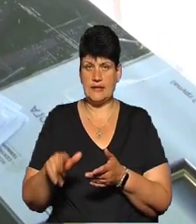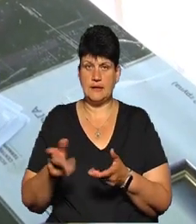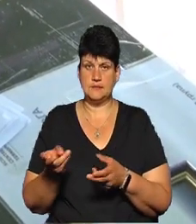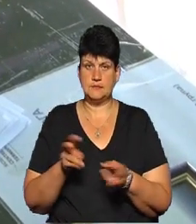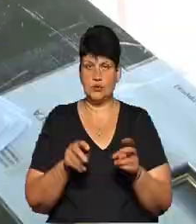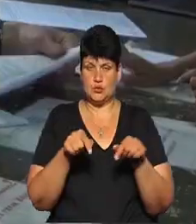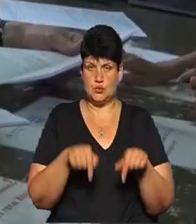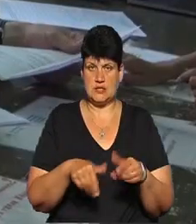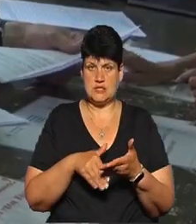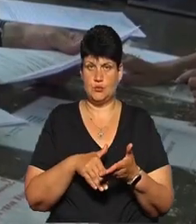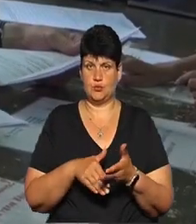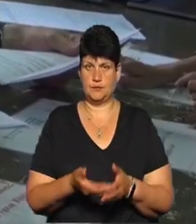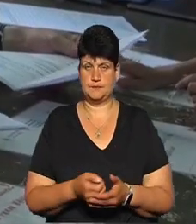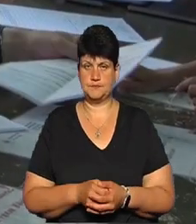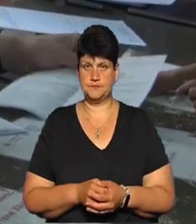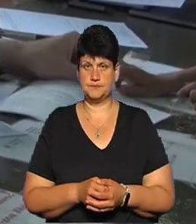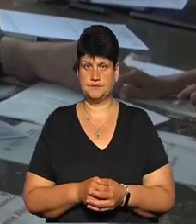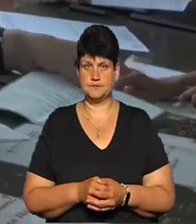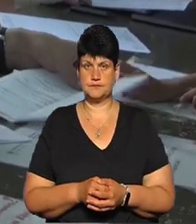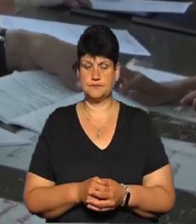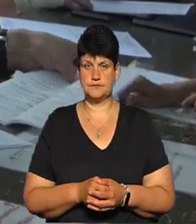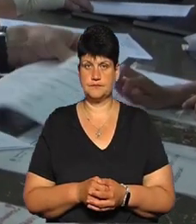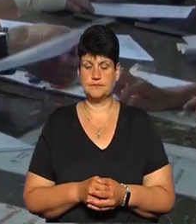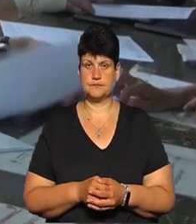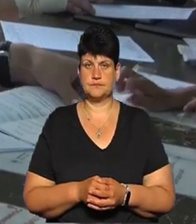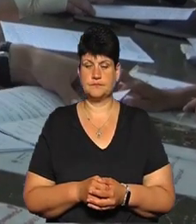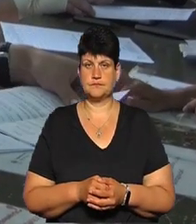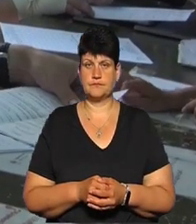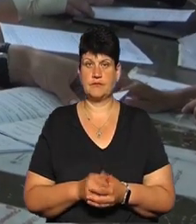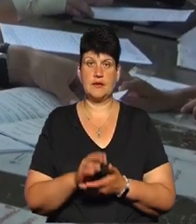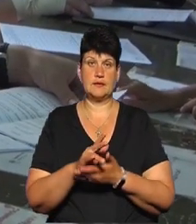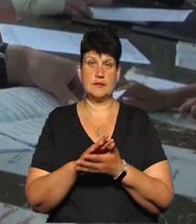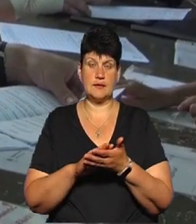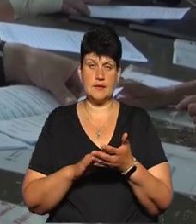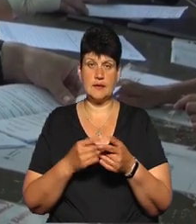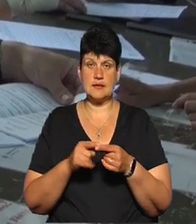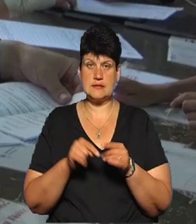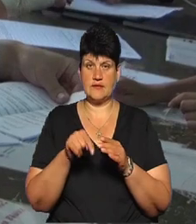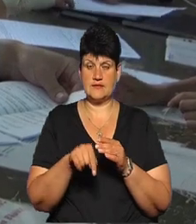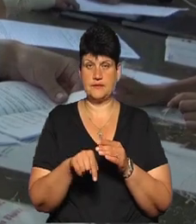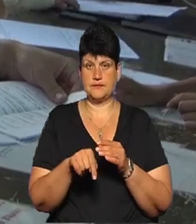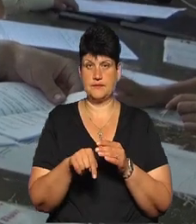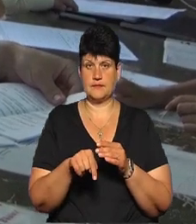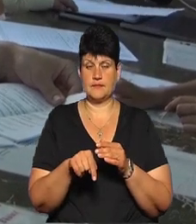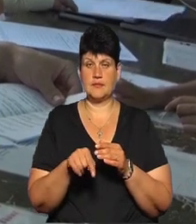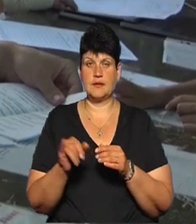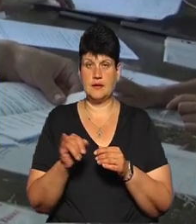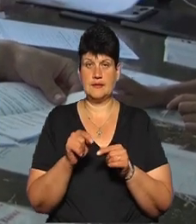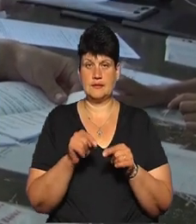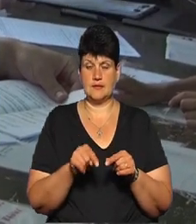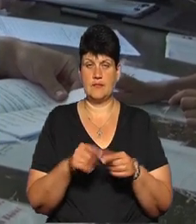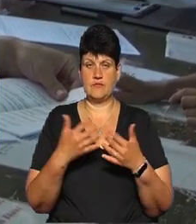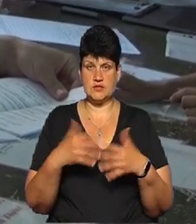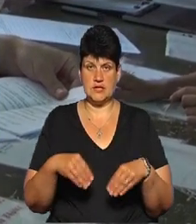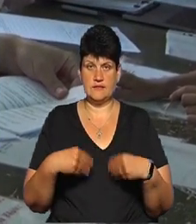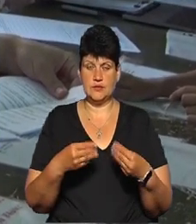за допомогою. Пишемо їм ось такі заяви, і далі вони приходять з ними всередину, і безпосередньо там вже їм